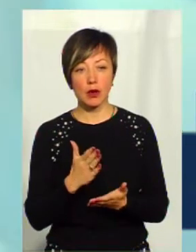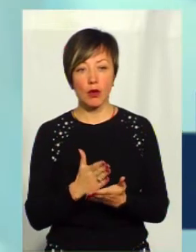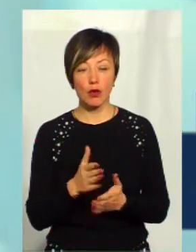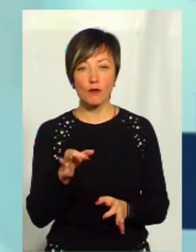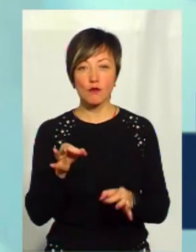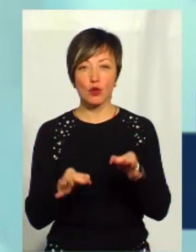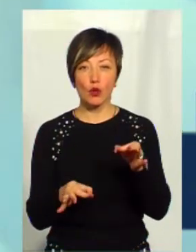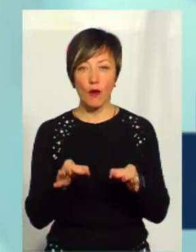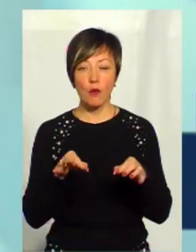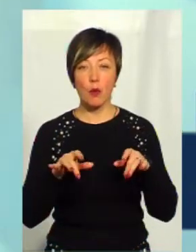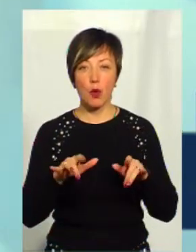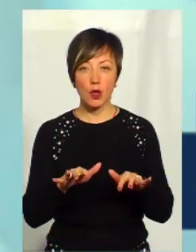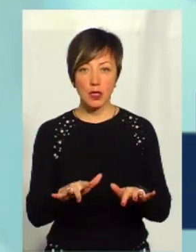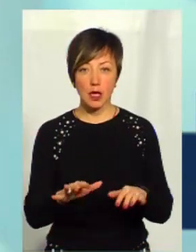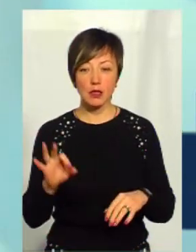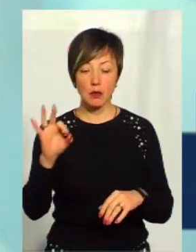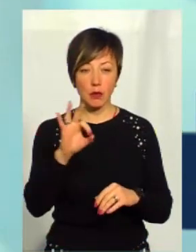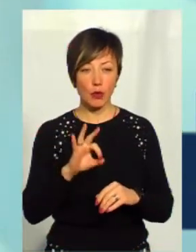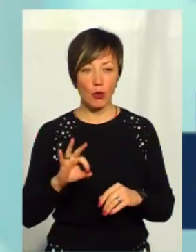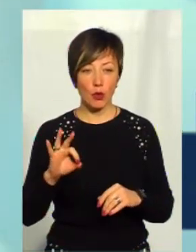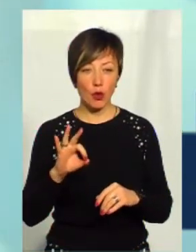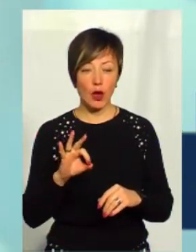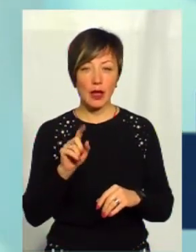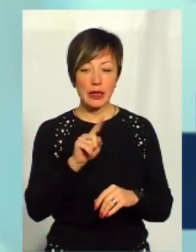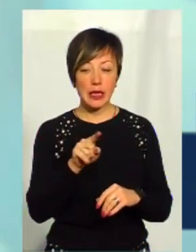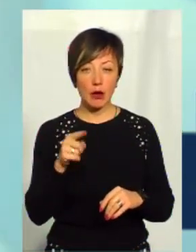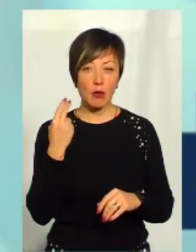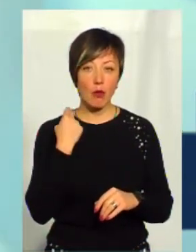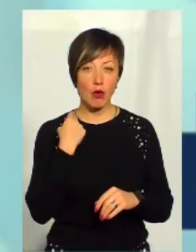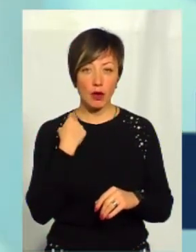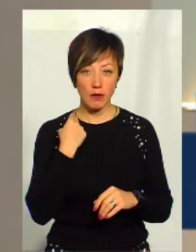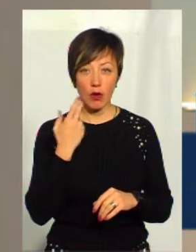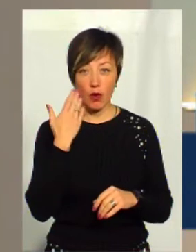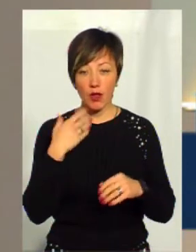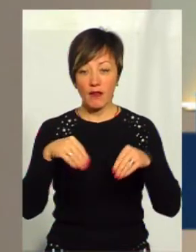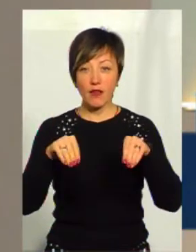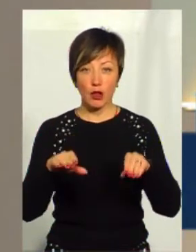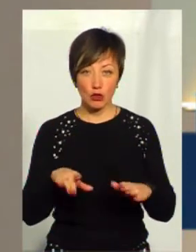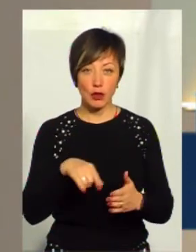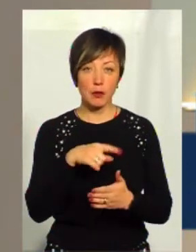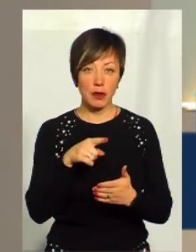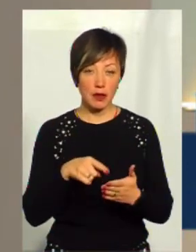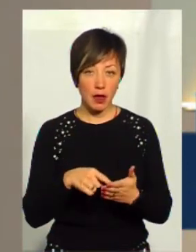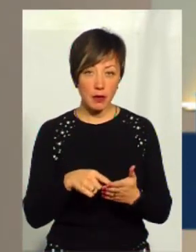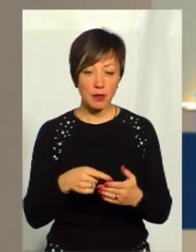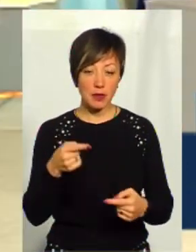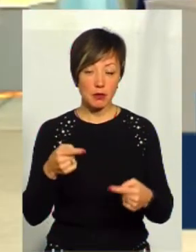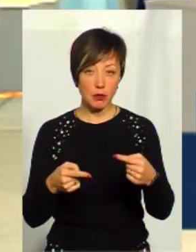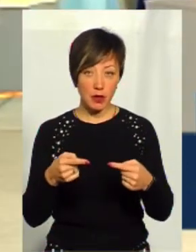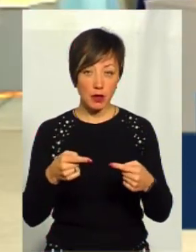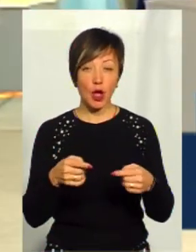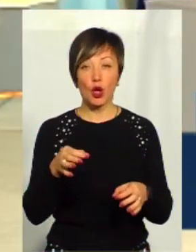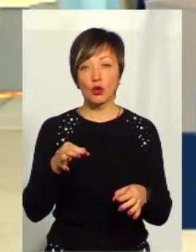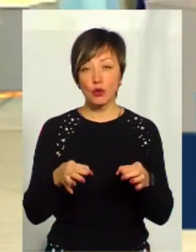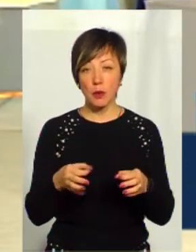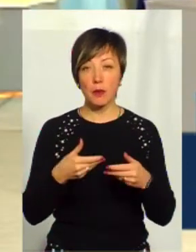в судовому процесі щодо, скажімо, тих боргів, які... Тобто, коли вирішується питання? Коли вирішується, да, спор йде,